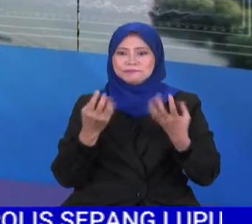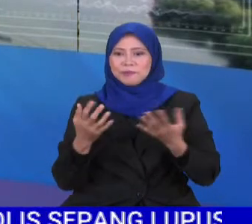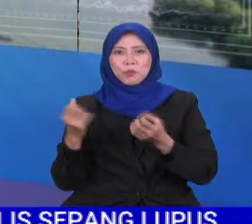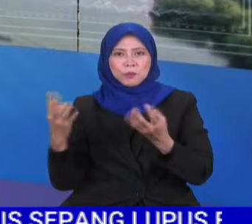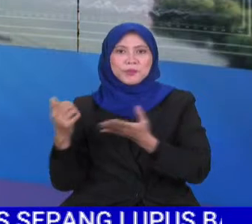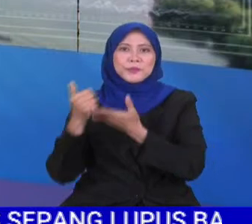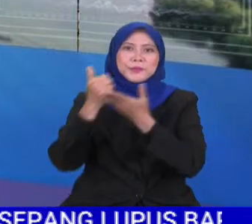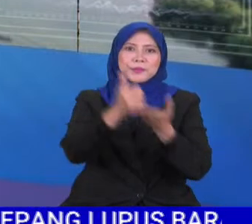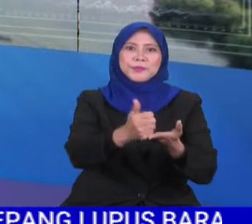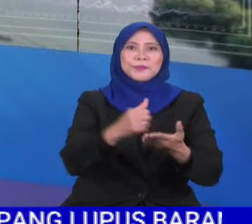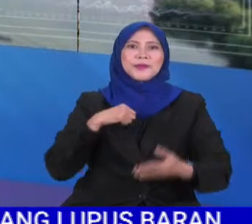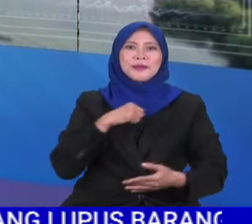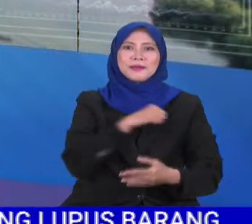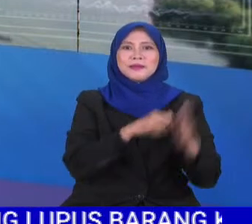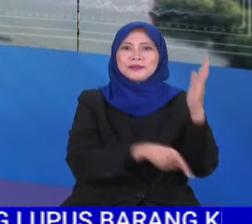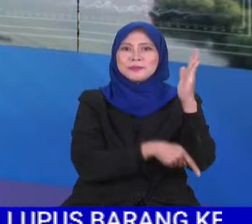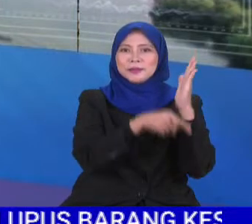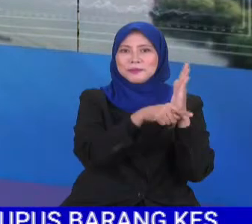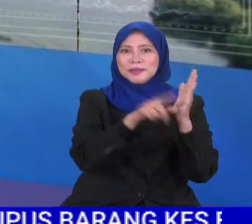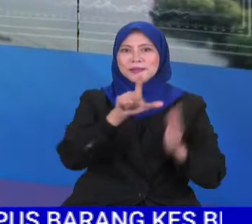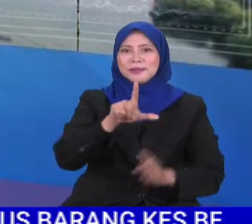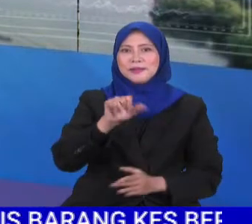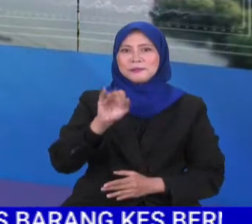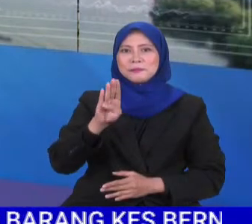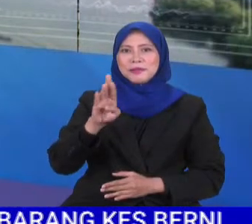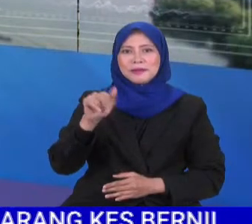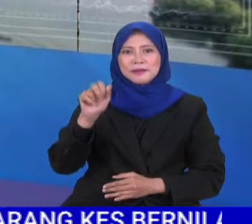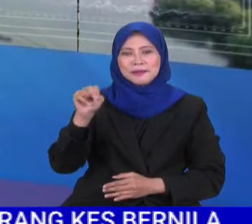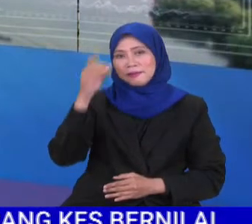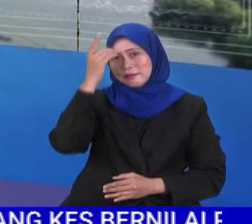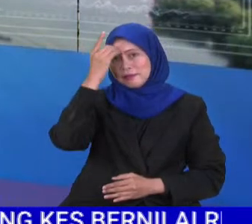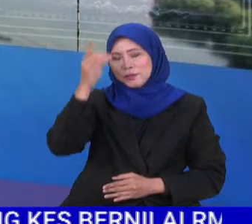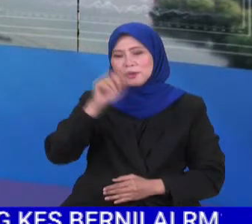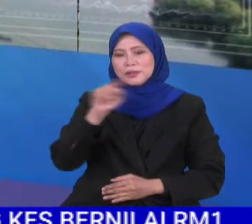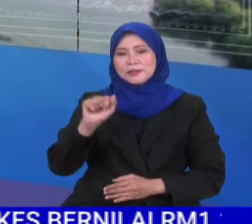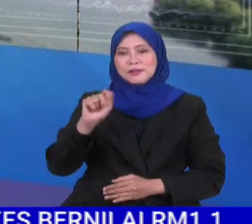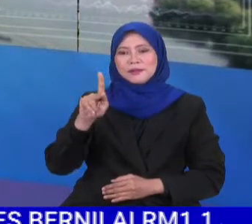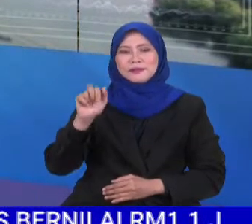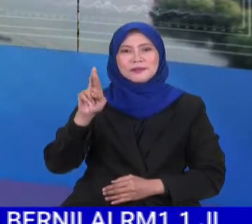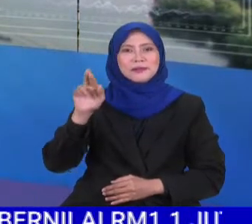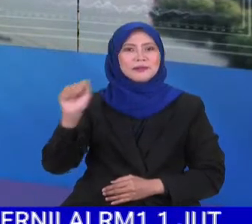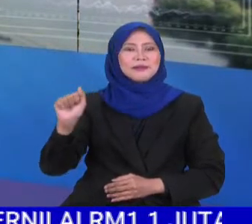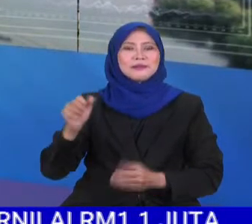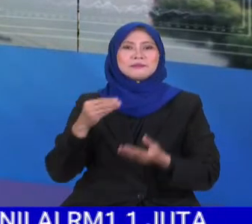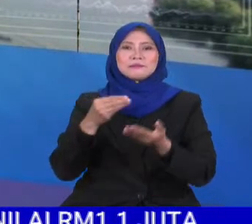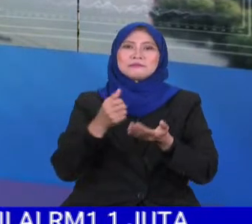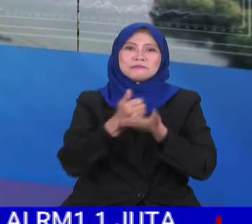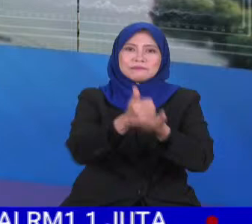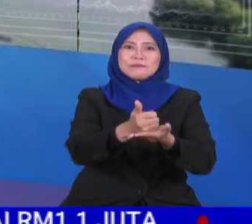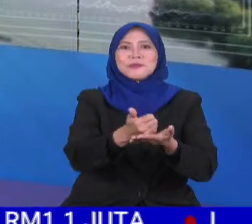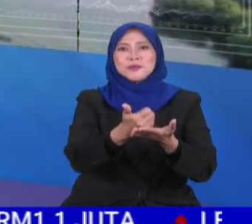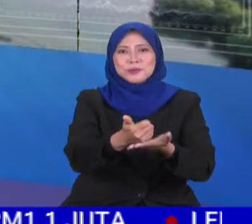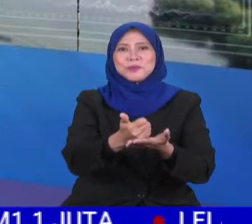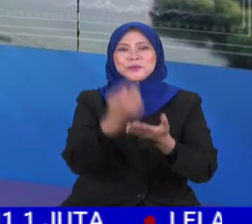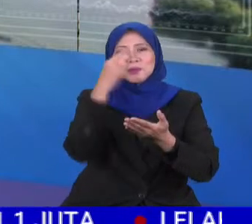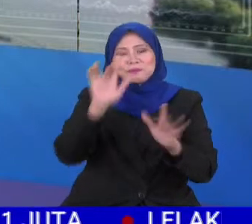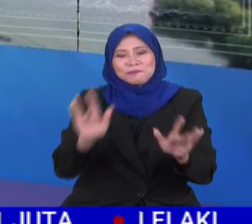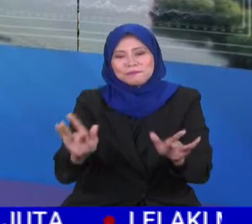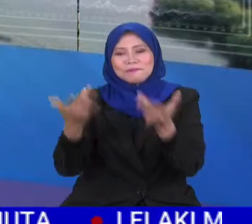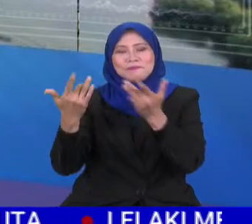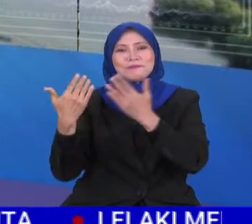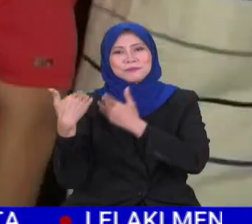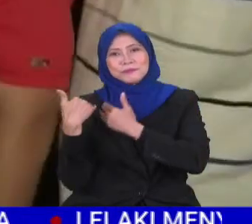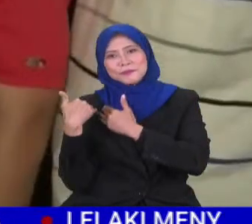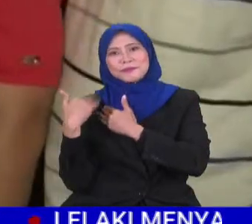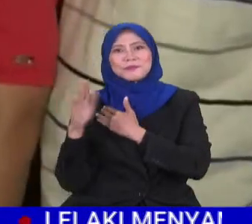pihak antaranya ahli parlimen libaran dat Zakaria Idris tampil menghulurkan sumbangan untuk gankan beban